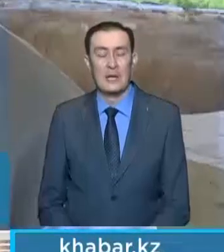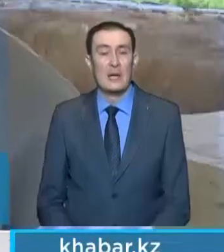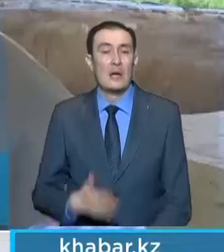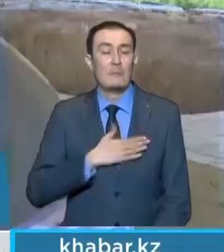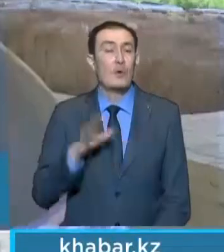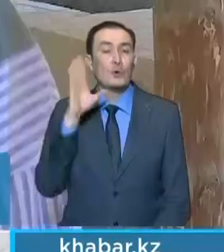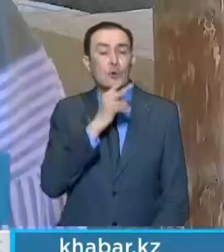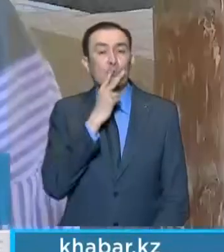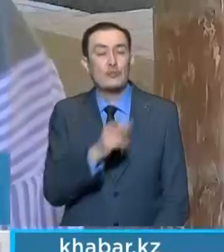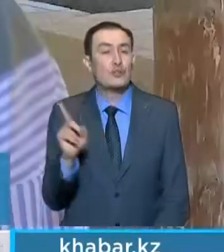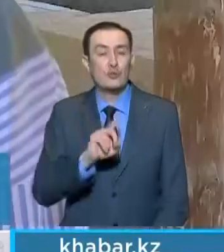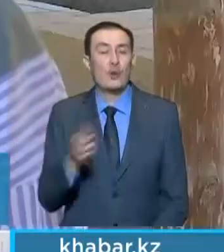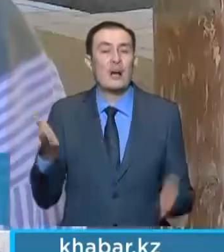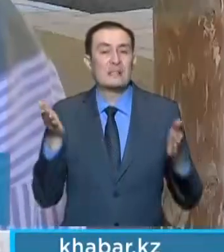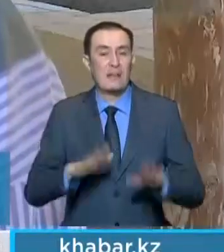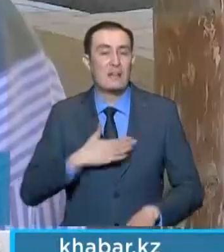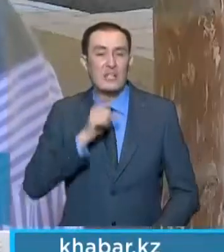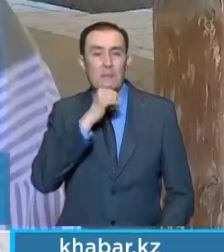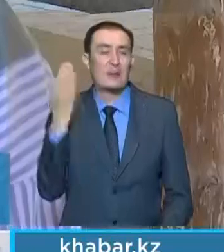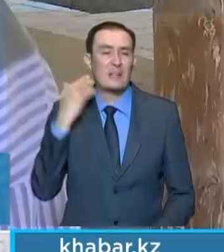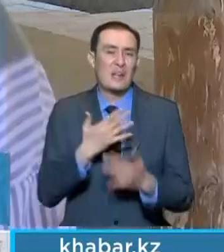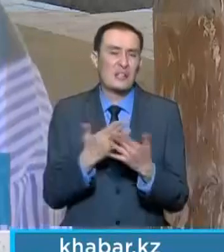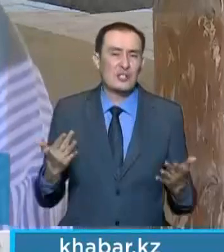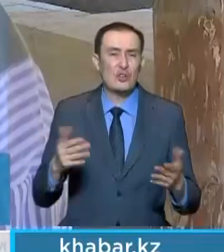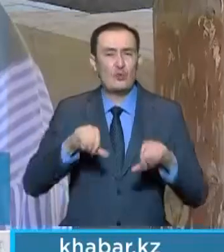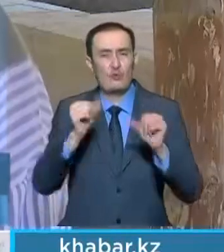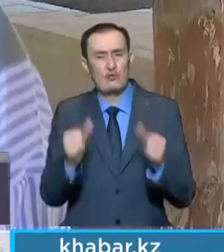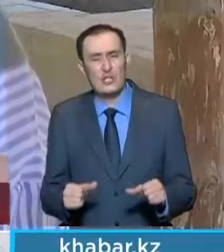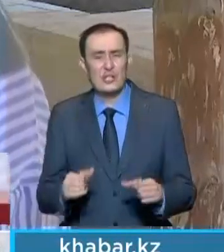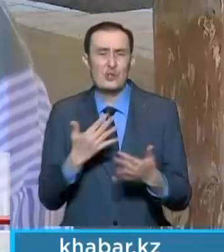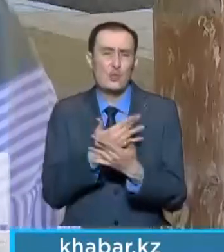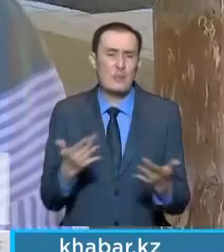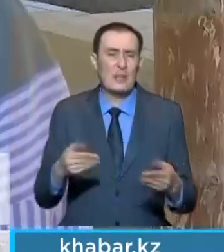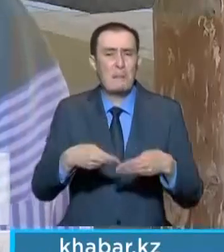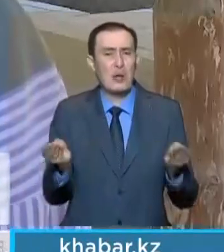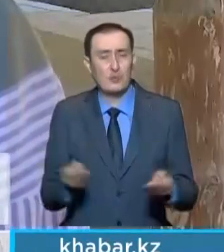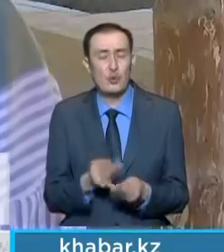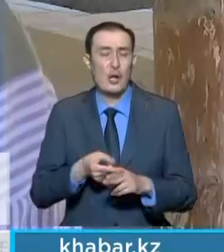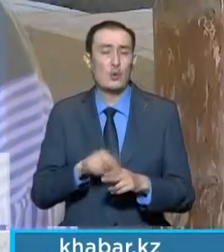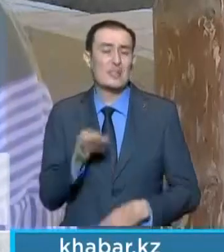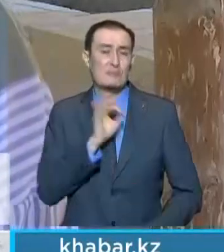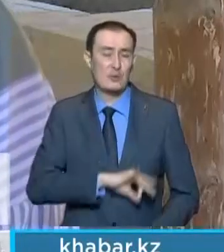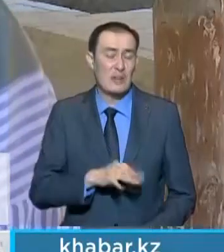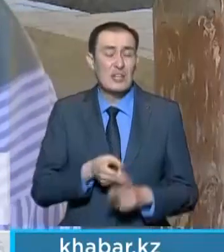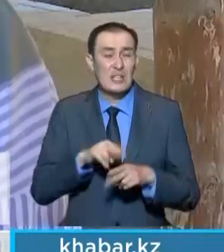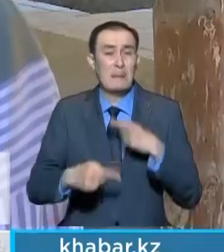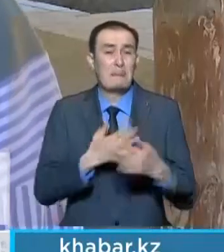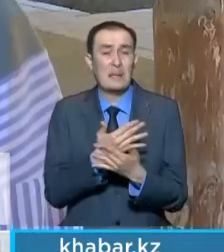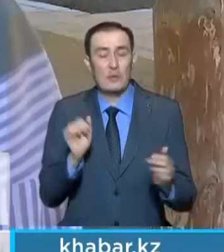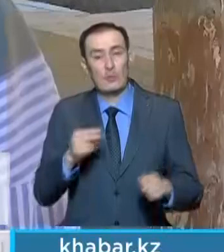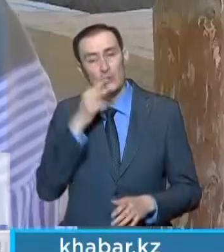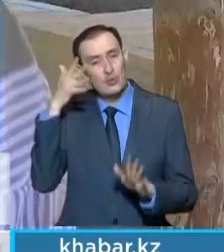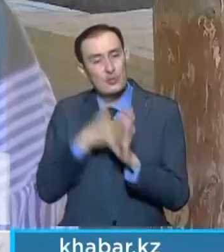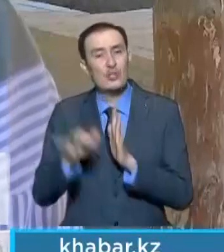Мне удалось увидеть то, что оставили наши предки. Это разные кувшины, инструменты, посуду, которые они использовали. Через эти предметы